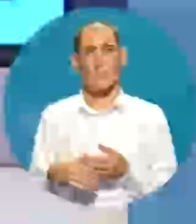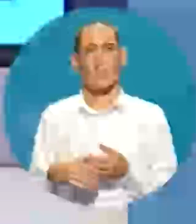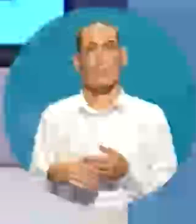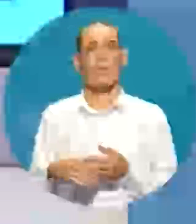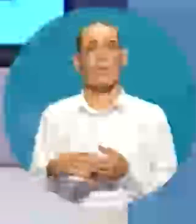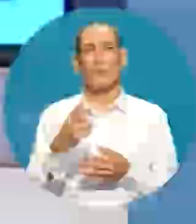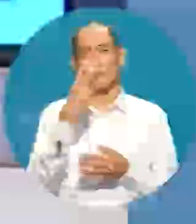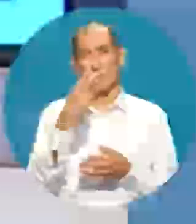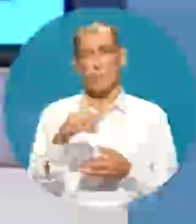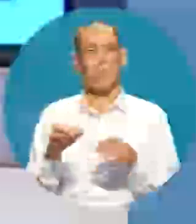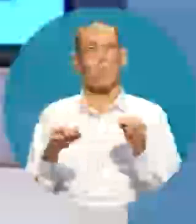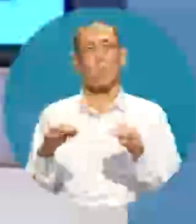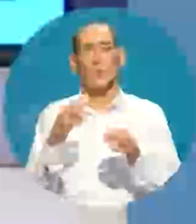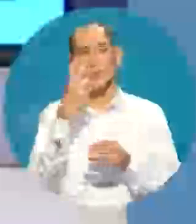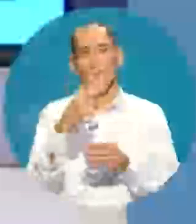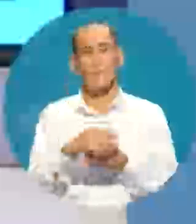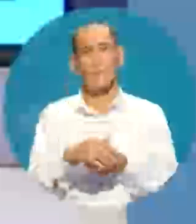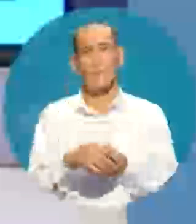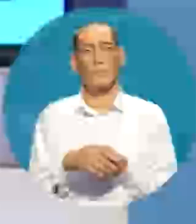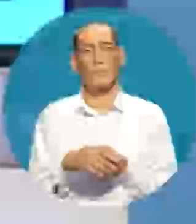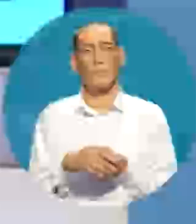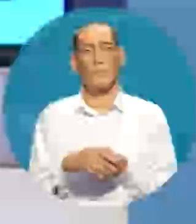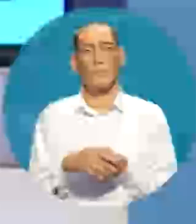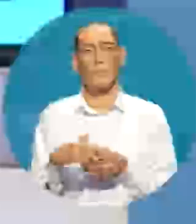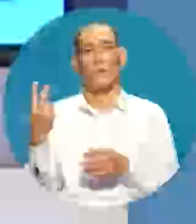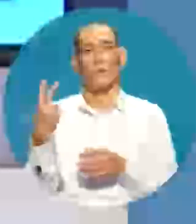Sizler için kıymıldatıp körsettim.